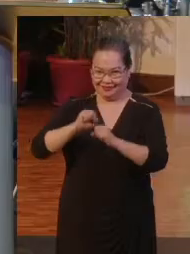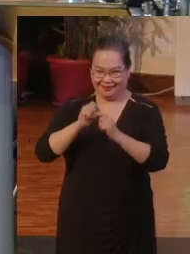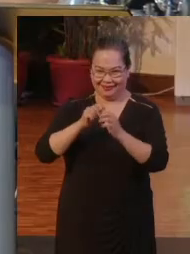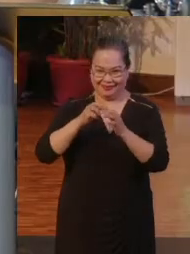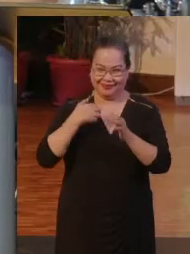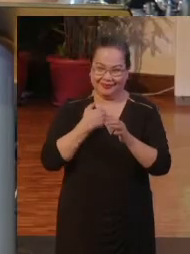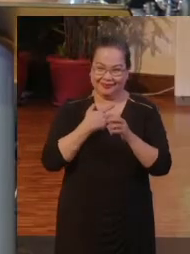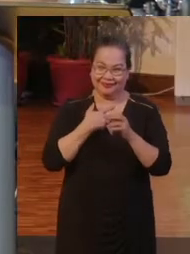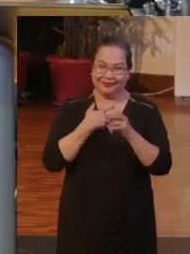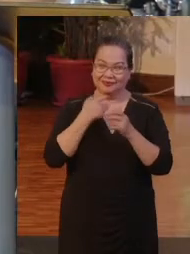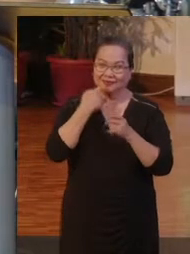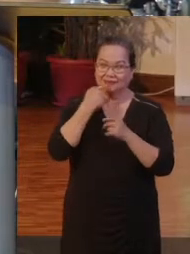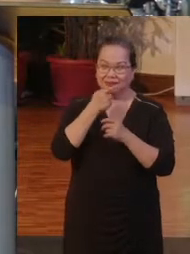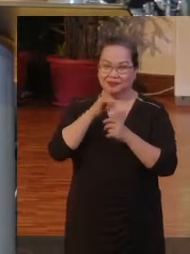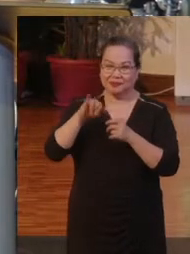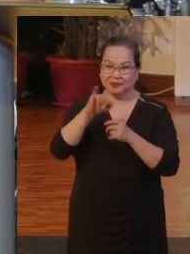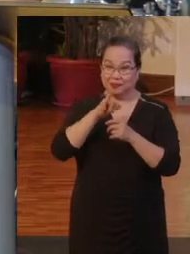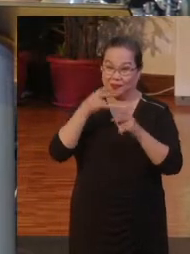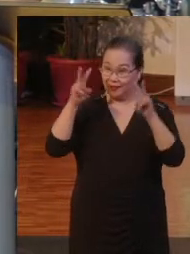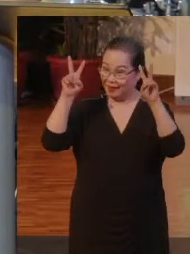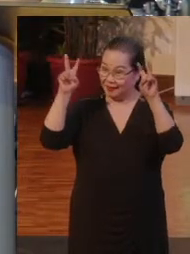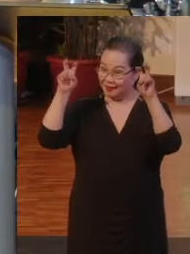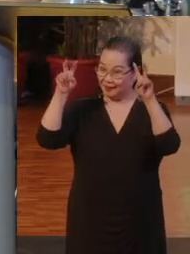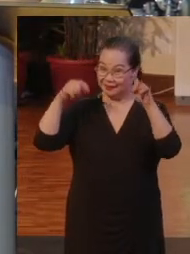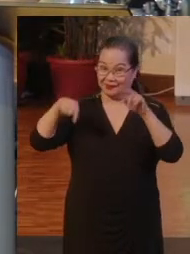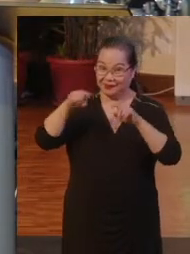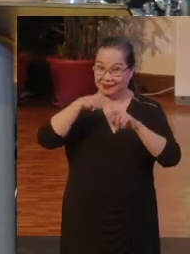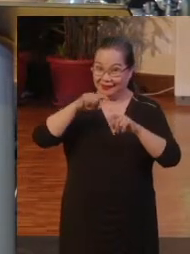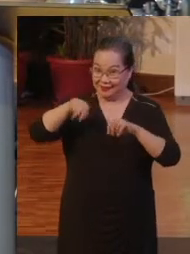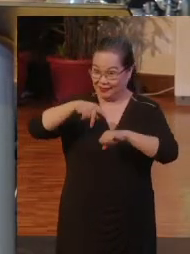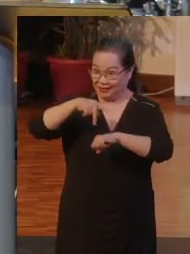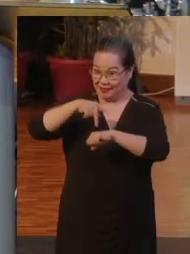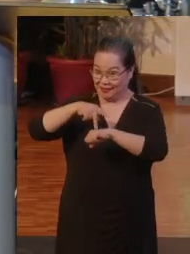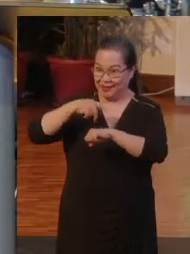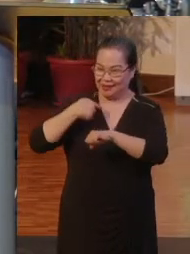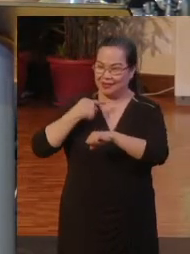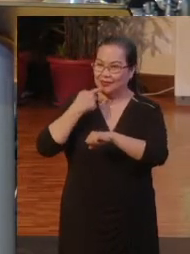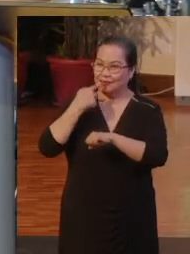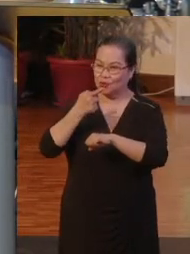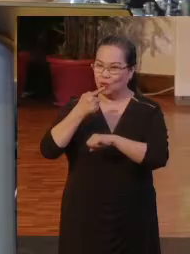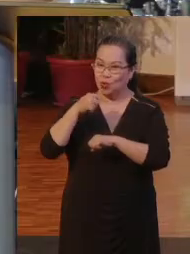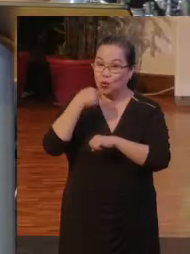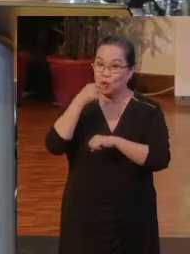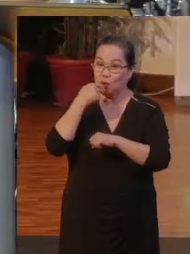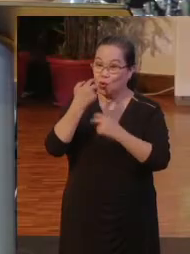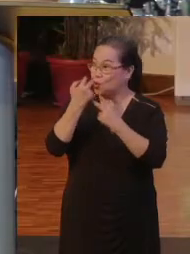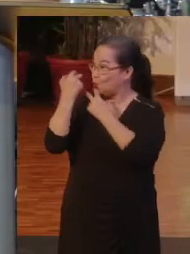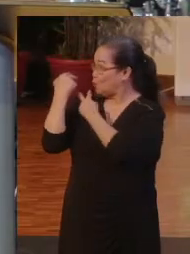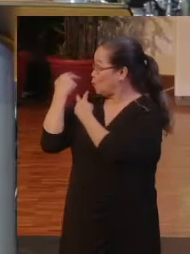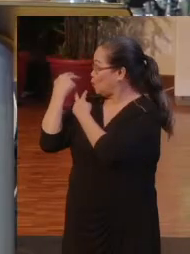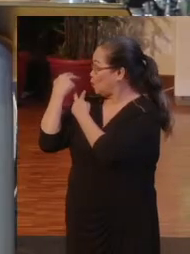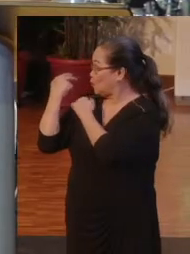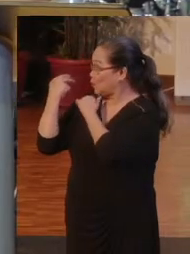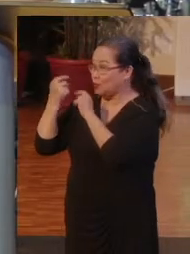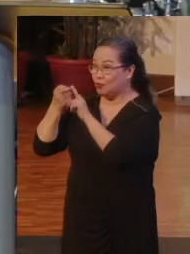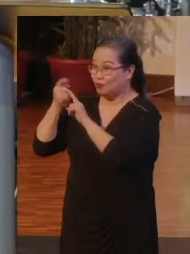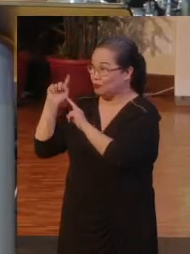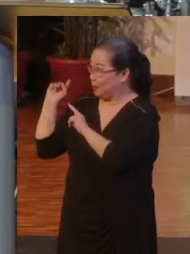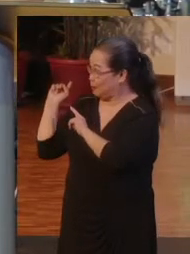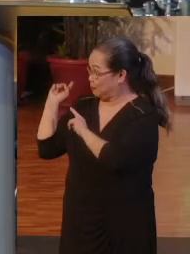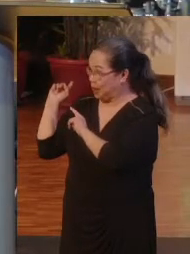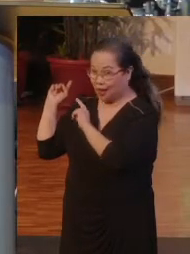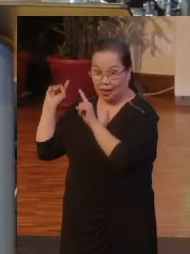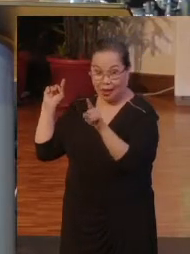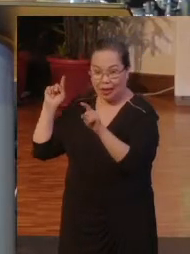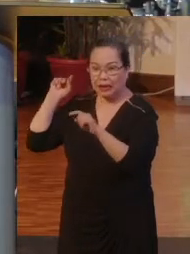Mayroon tayong salawikain sa ating bansa na ang hindi lumingon sa pinanggalingan,